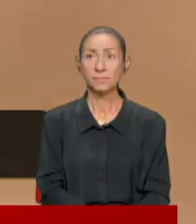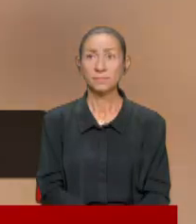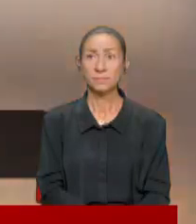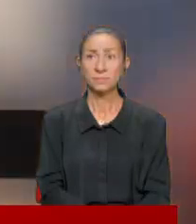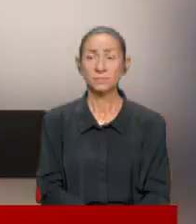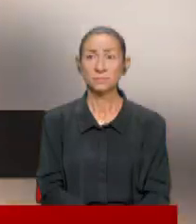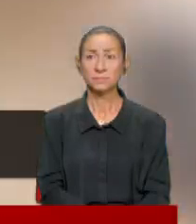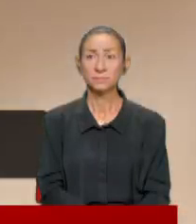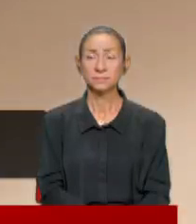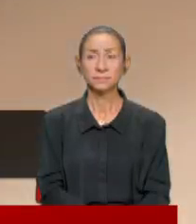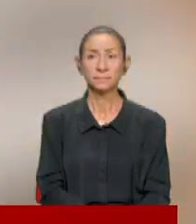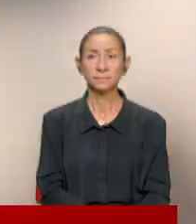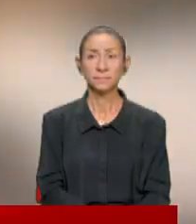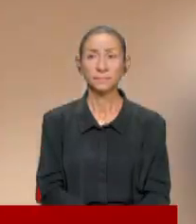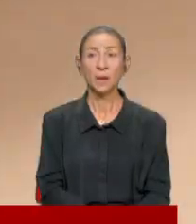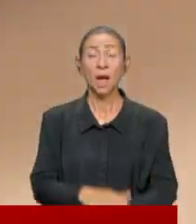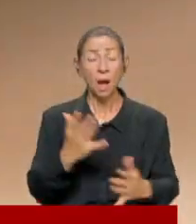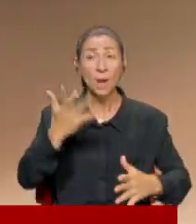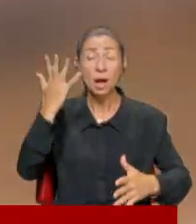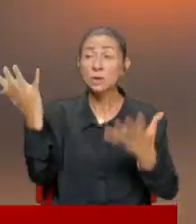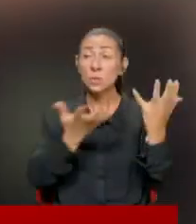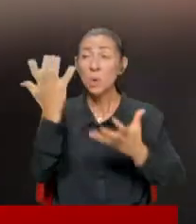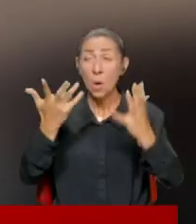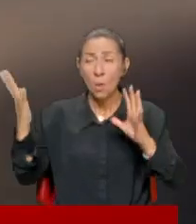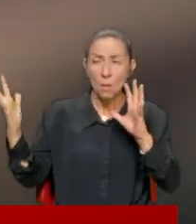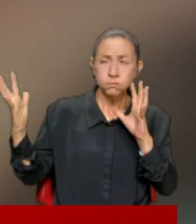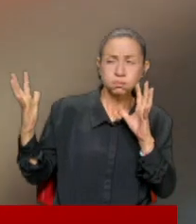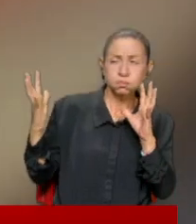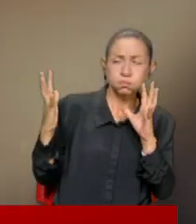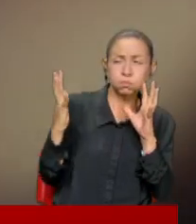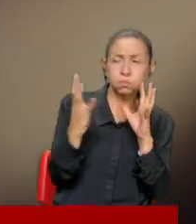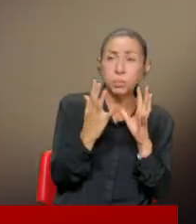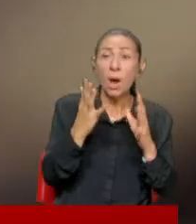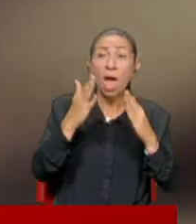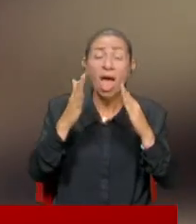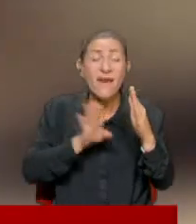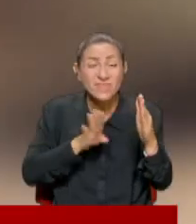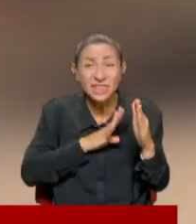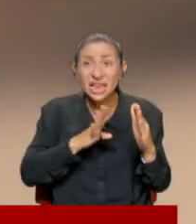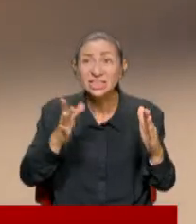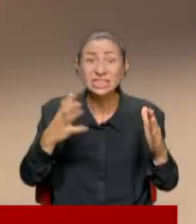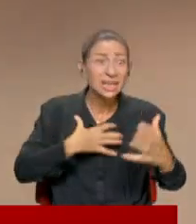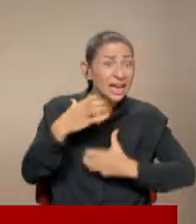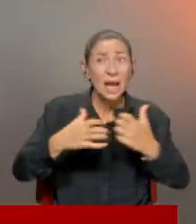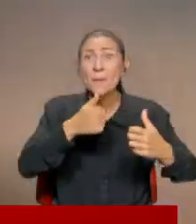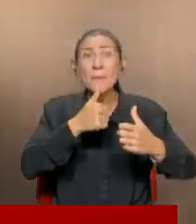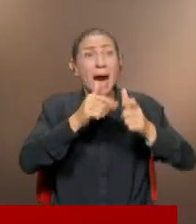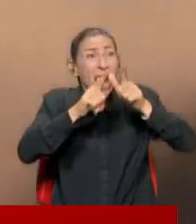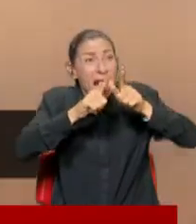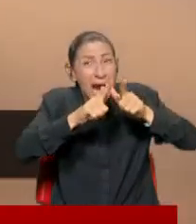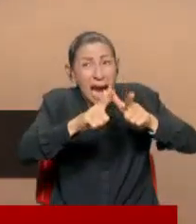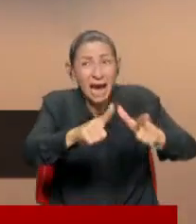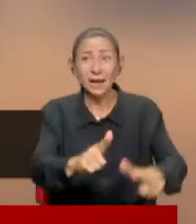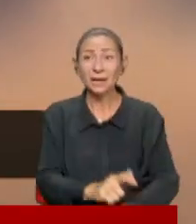ablam sende. Hadi çocuklar, hadi. Ama hızla ilerliyordu alevler. O anda evlatları canhıraş seslendiler